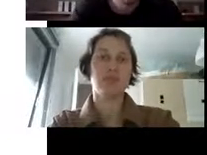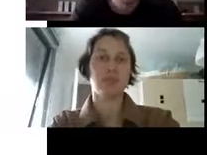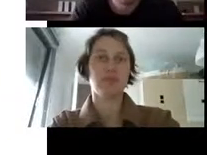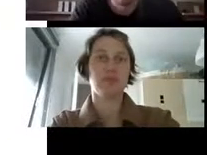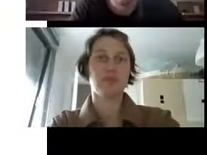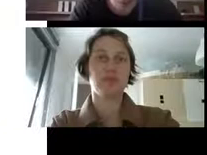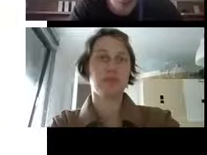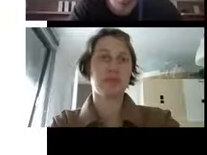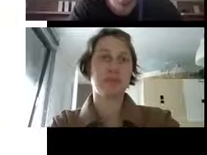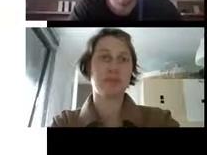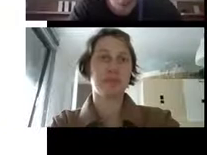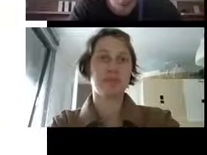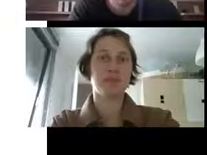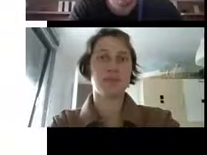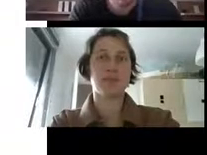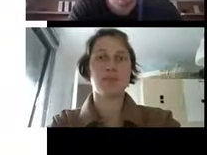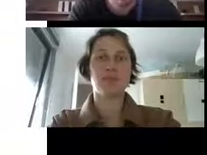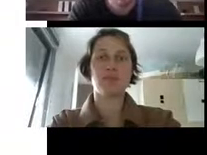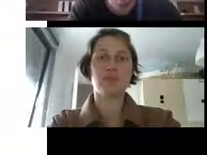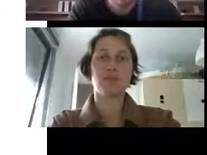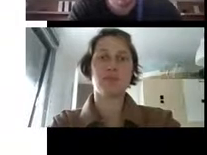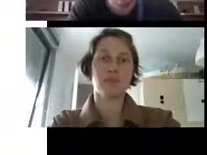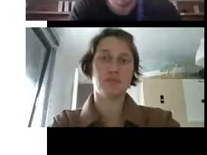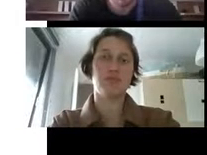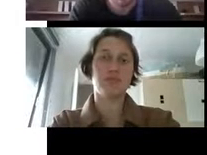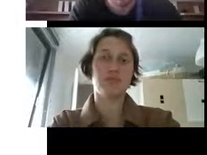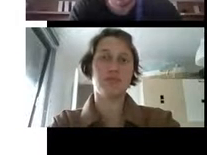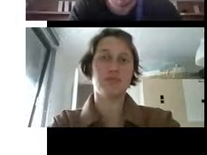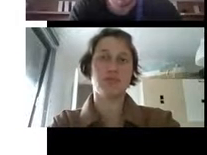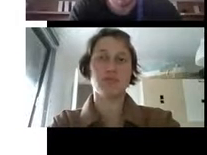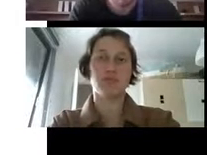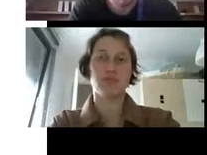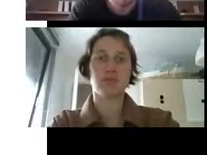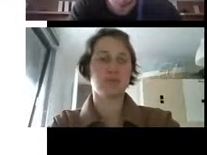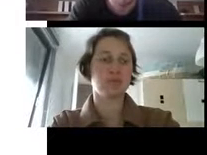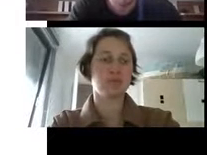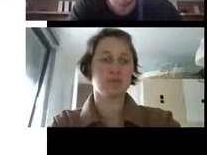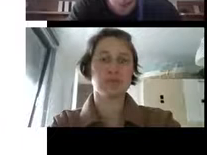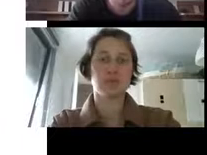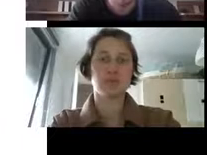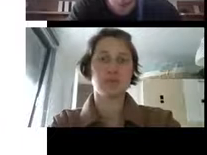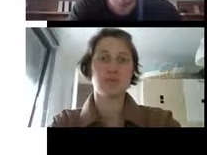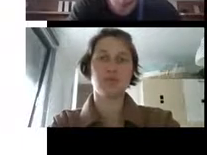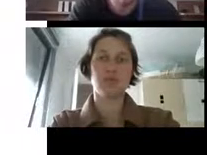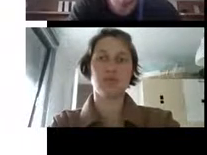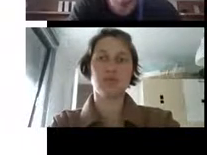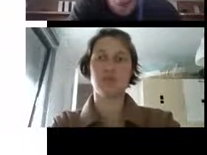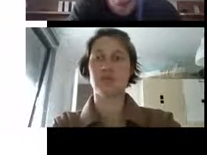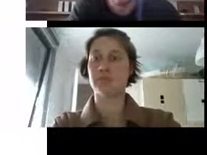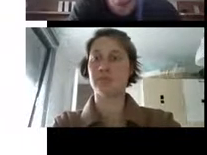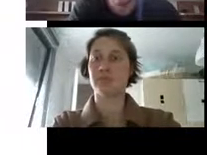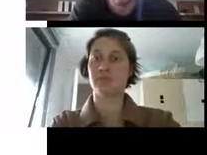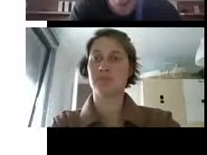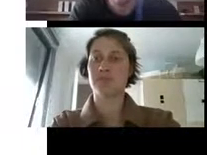toch zo zijn dat je inschrijfstop moet dat je een stop moet zetten op je inschrijving, dat de bubbel vol zit, dat kan,